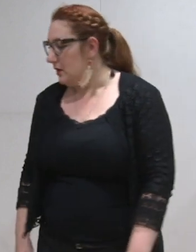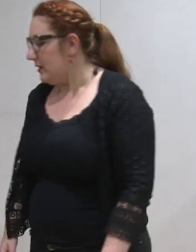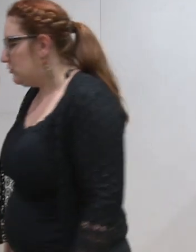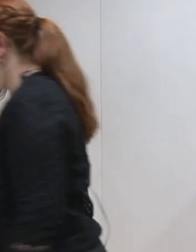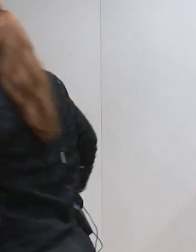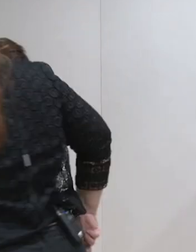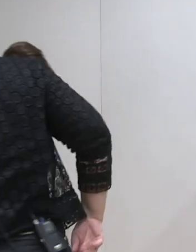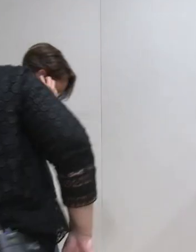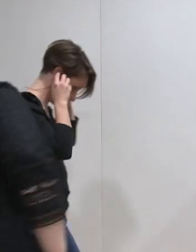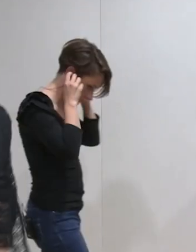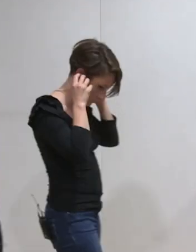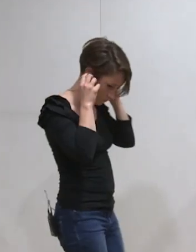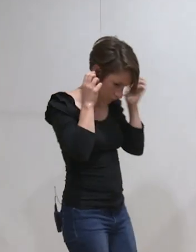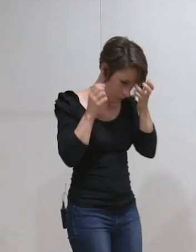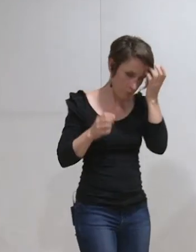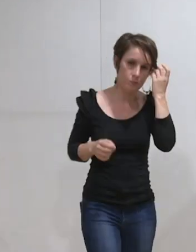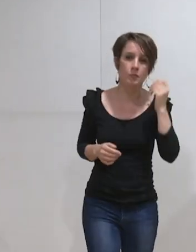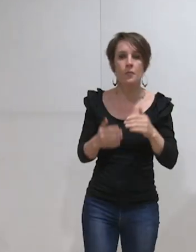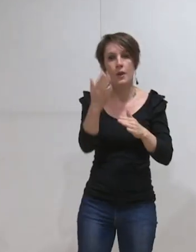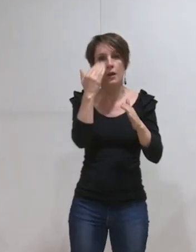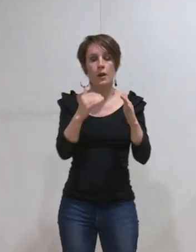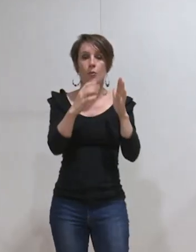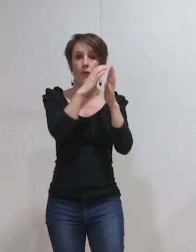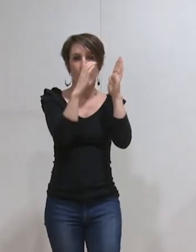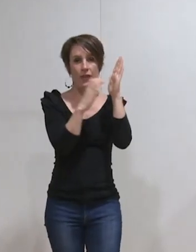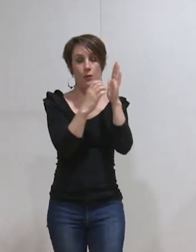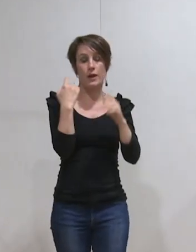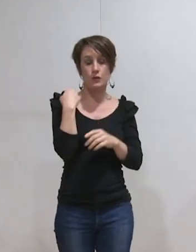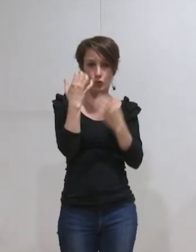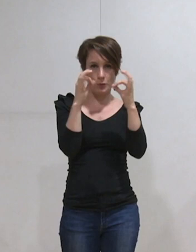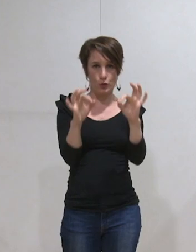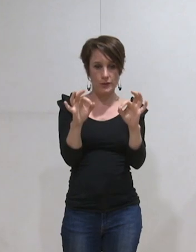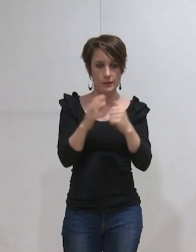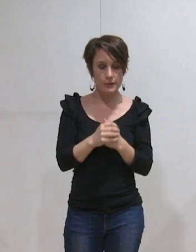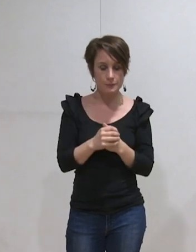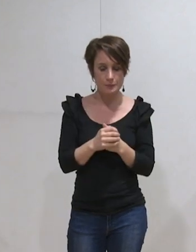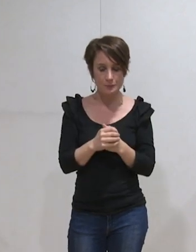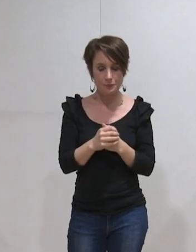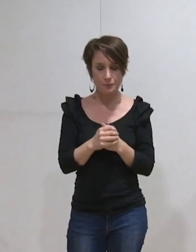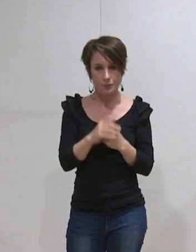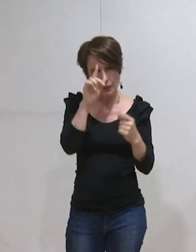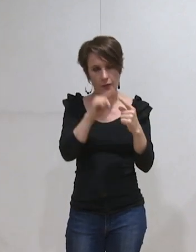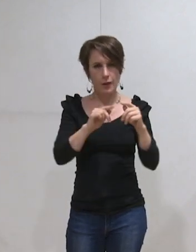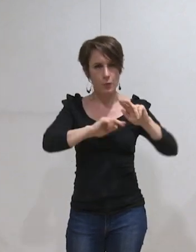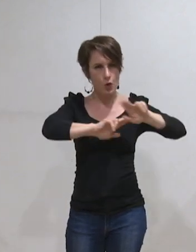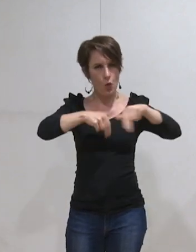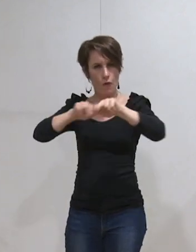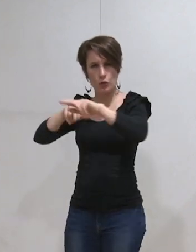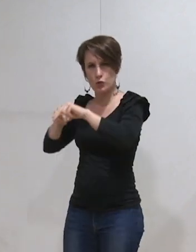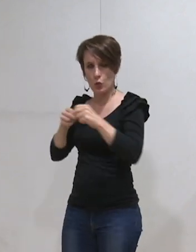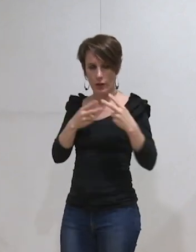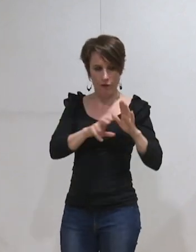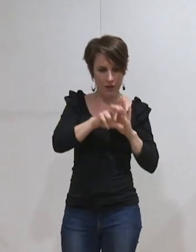convention numéro 10 délibération numéro 10 pardon sur des conventions entre la Ville de